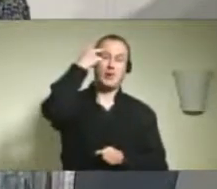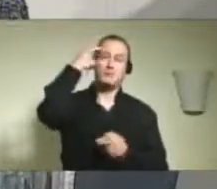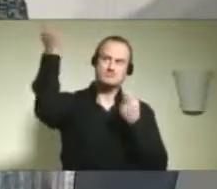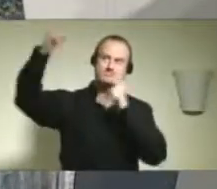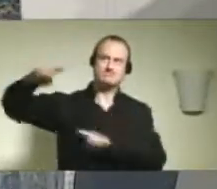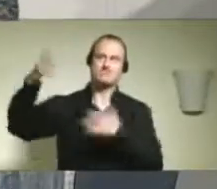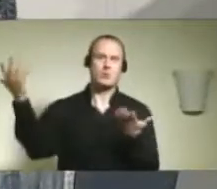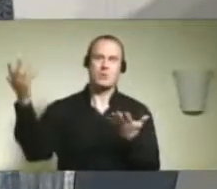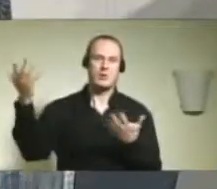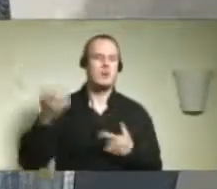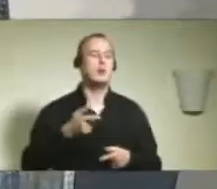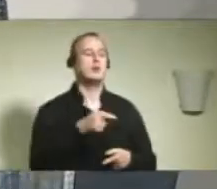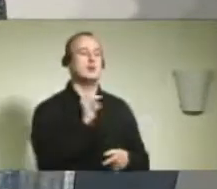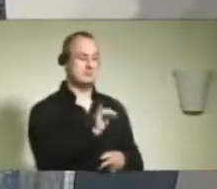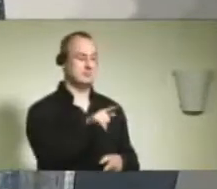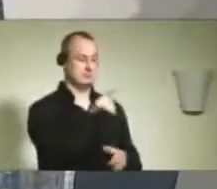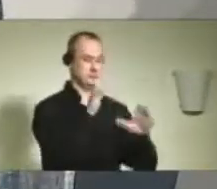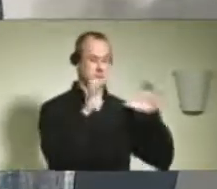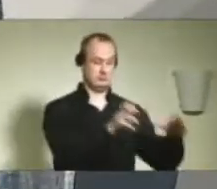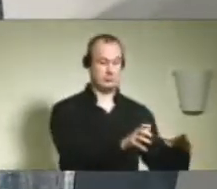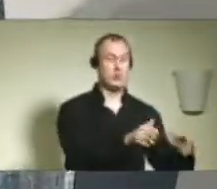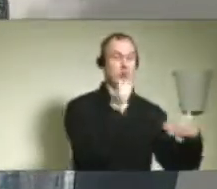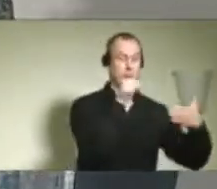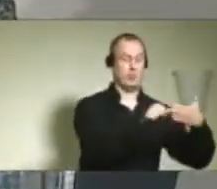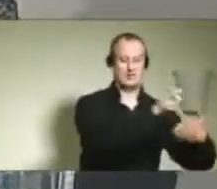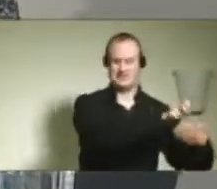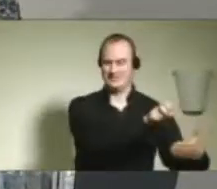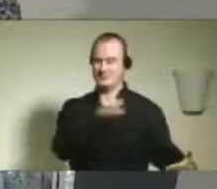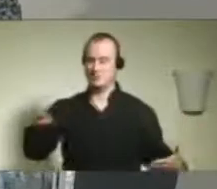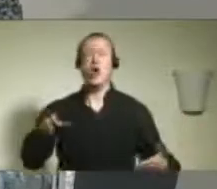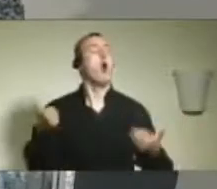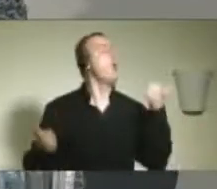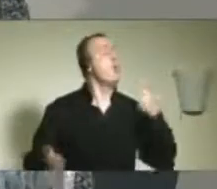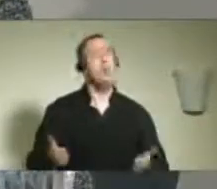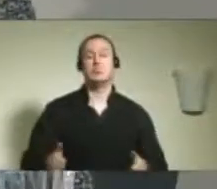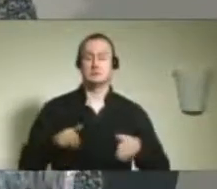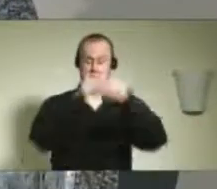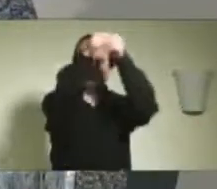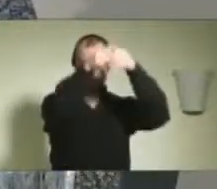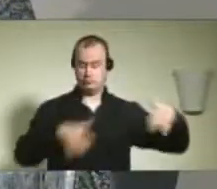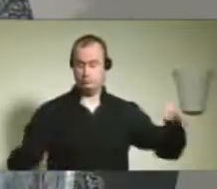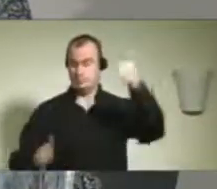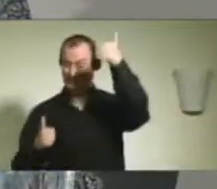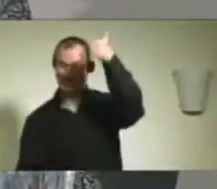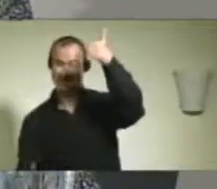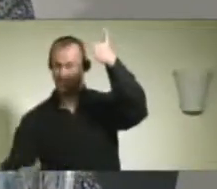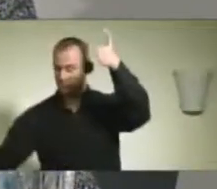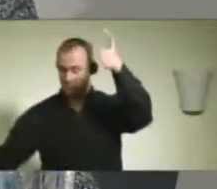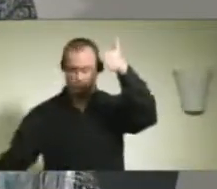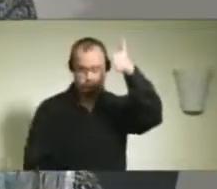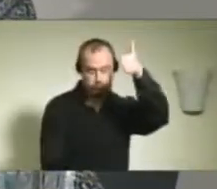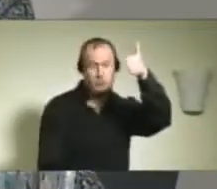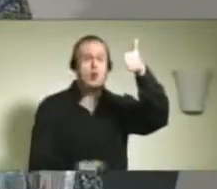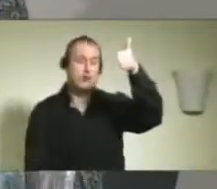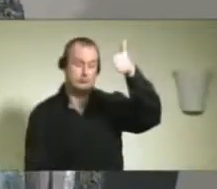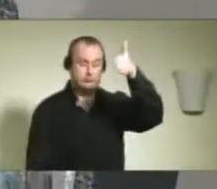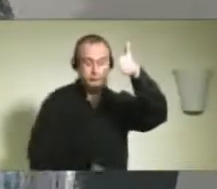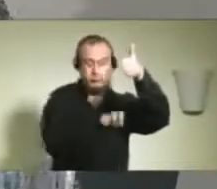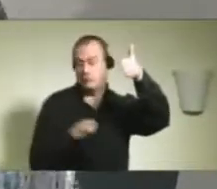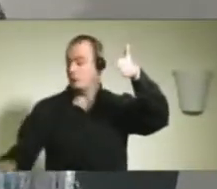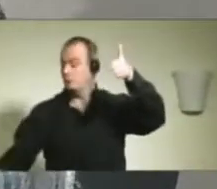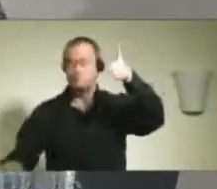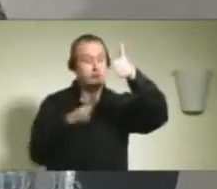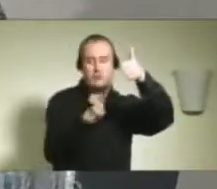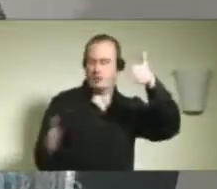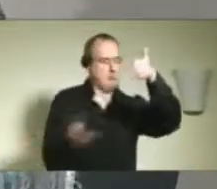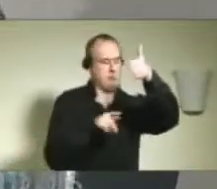en amont, qu'on ne les mette pas sur leur position de travail comme ça sans formation, ou alors avec des documents, parce que la